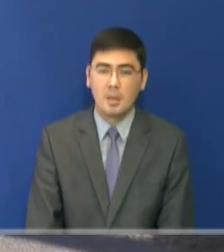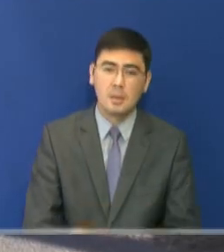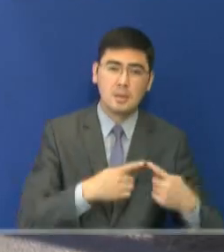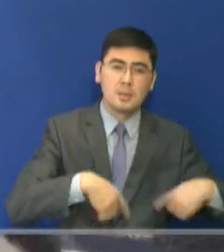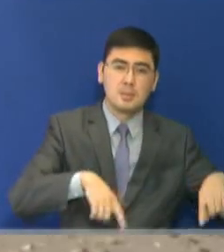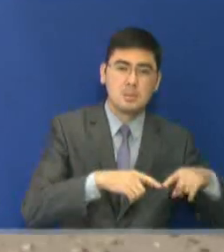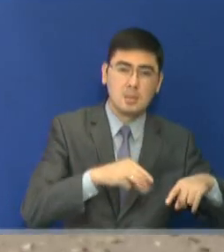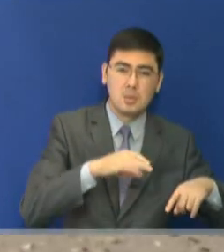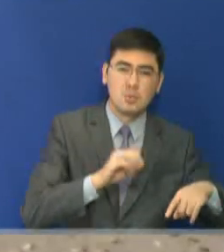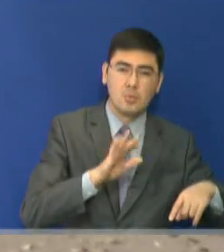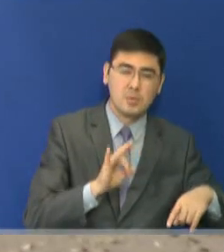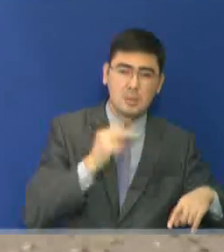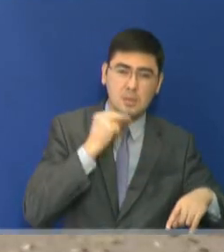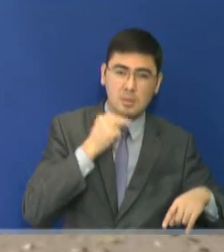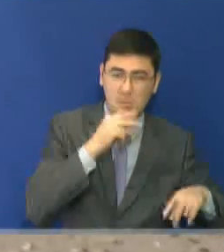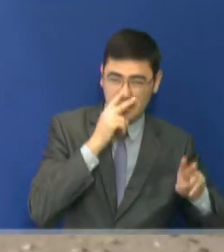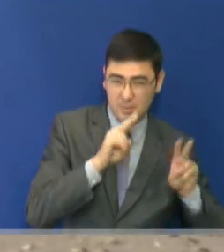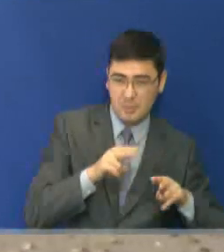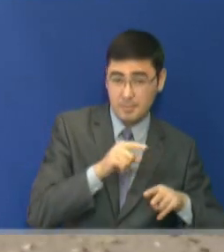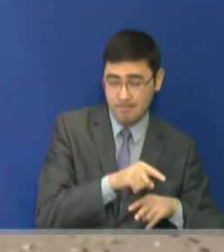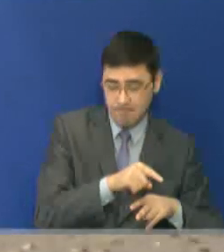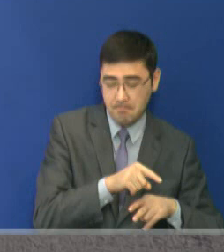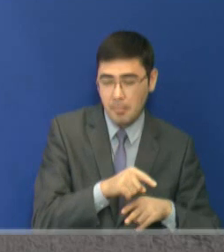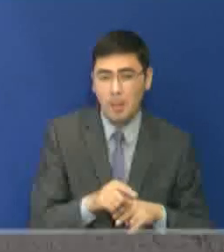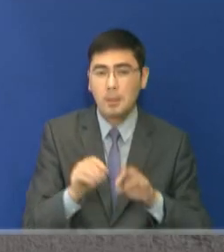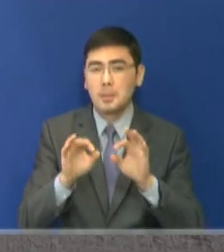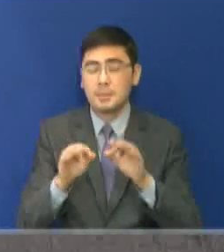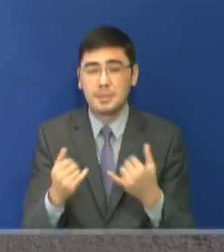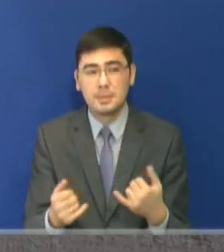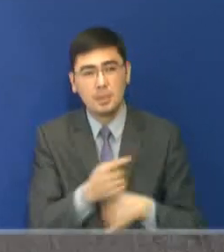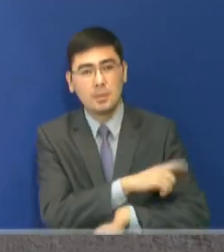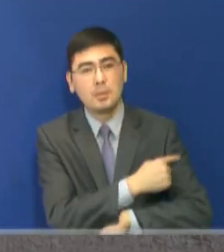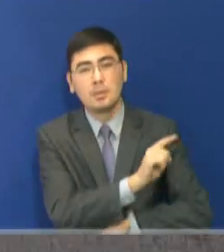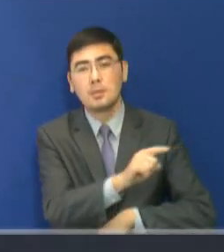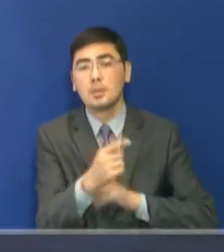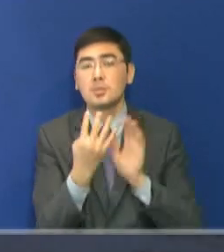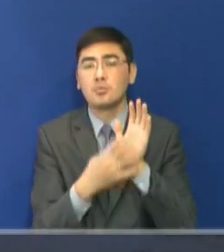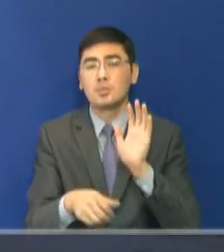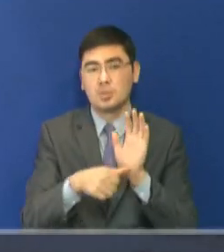и безопасности товаров и услуг, сейчас в инфекционной больнице города проходит лечение